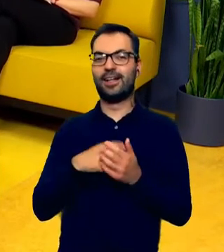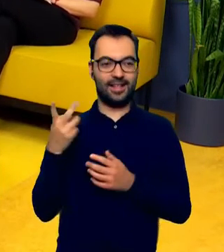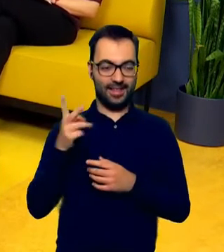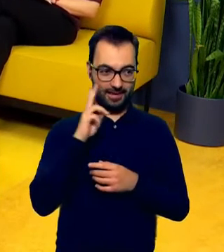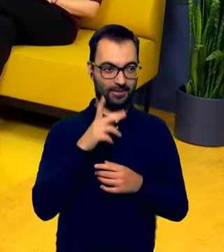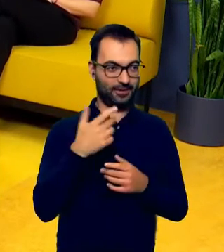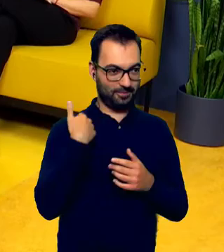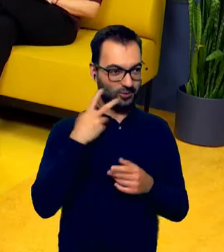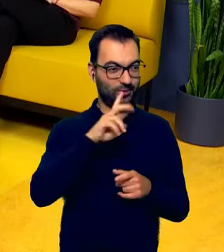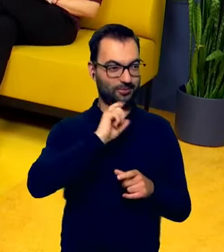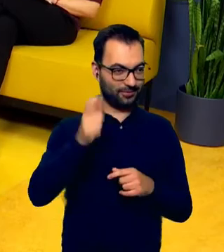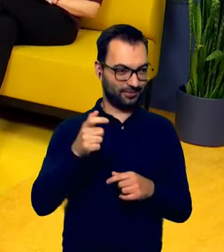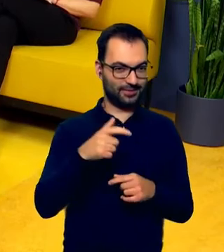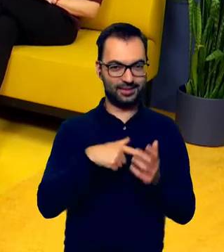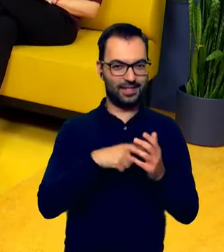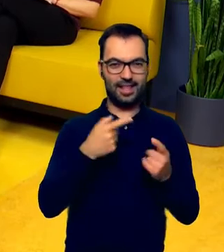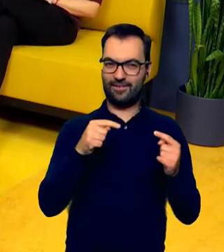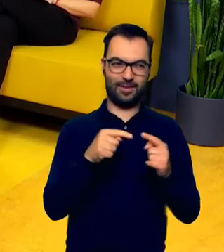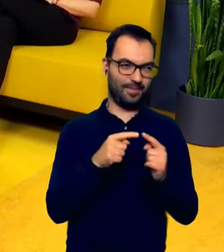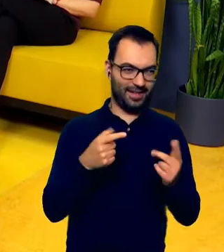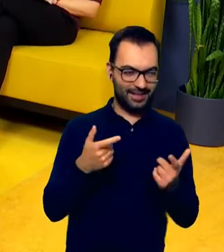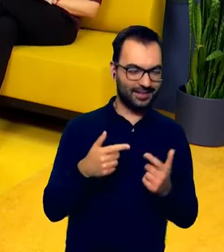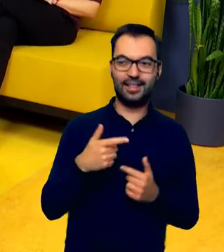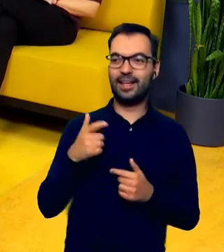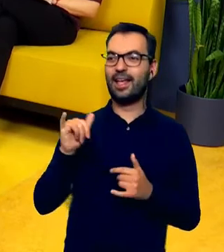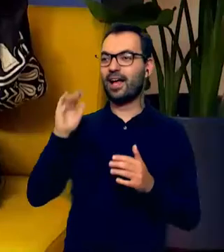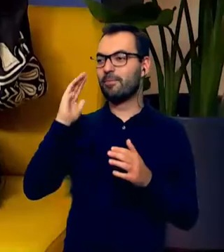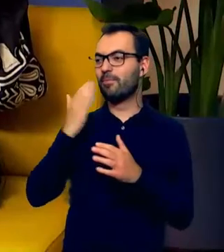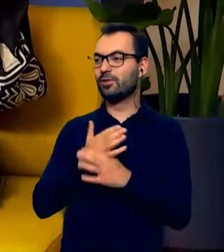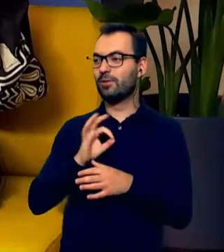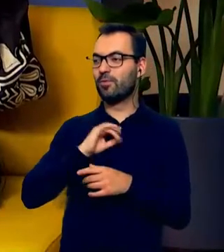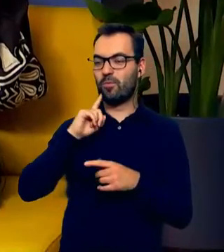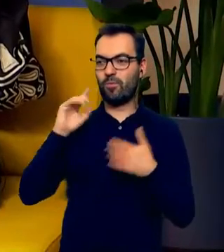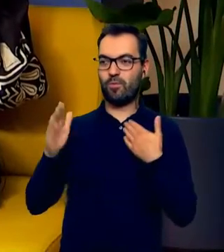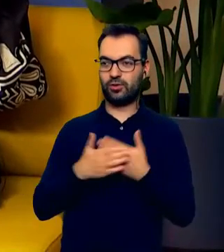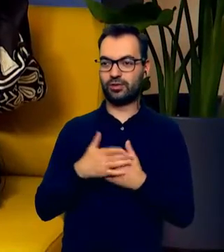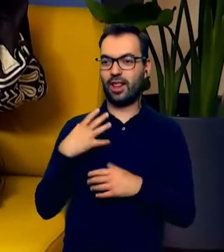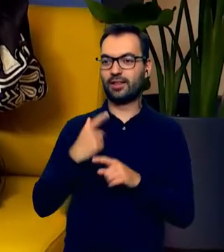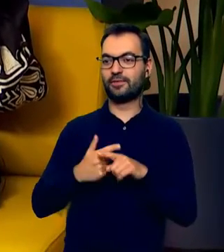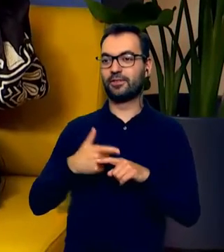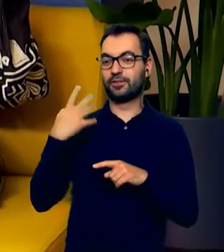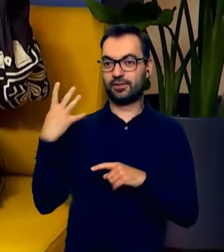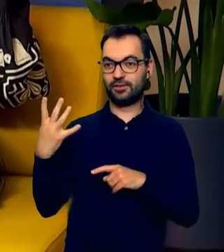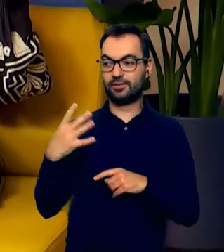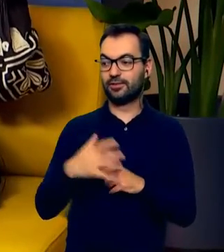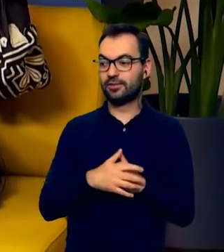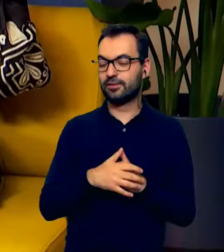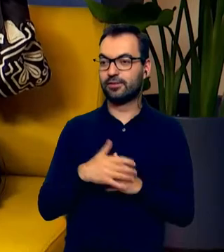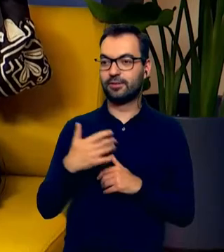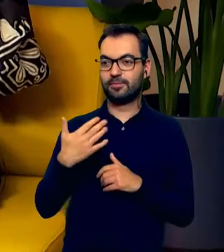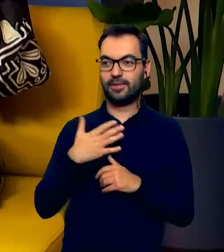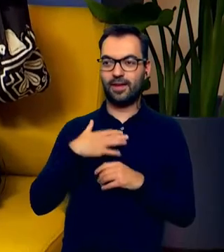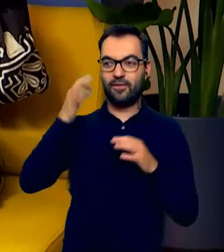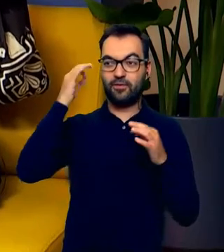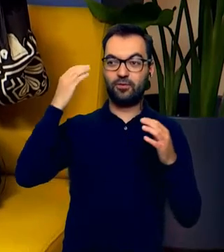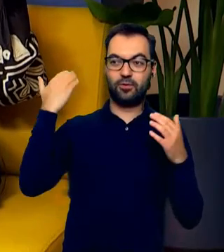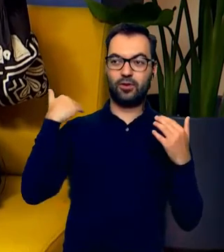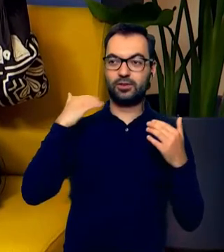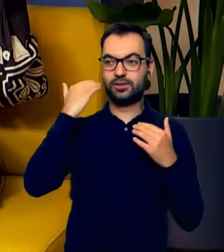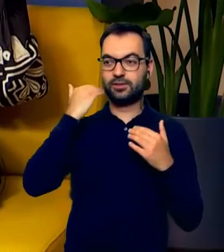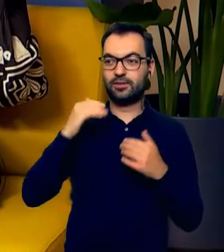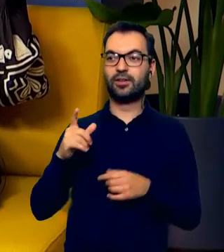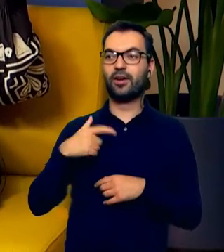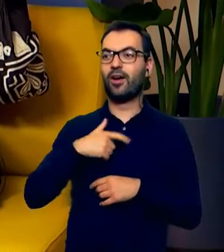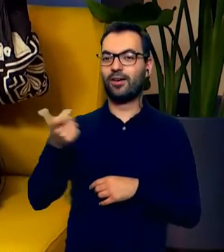się naprawdę spotkałyście z takimi tekstami? Wiesz co, jak ja poznałam mojego męża i to miałam 24 lata, miałam wtedy takie włosy dotąd